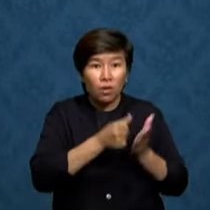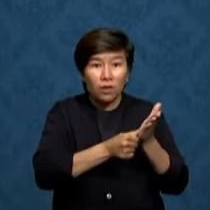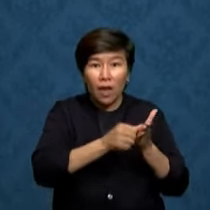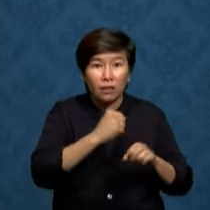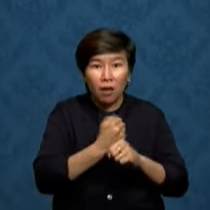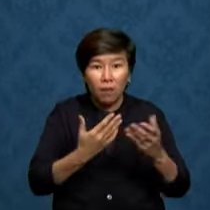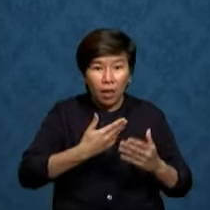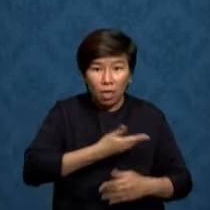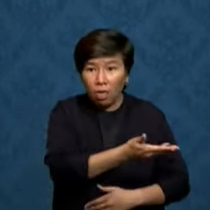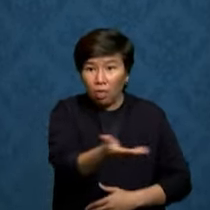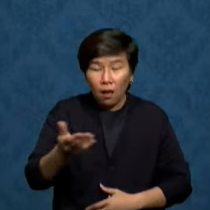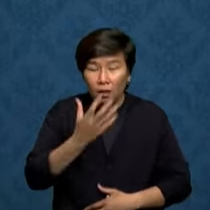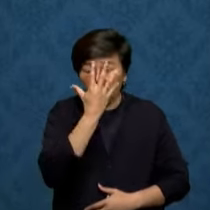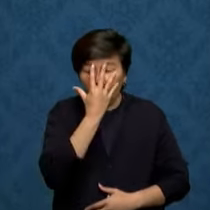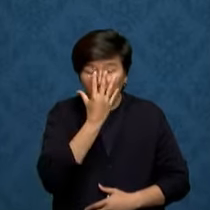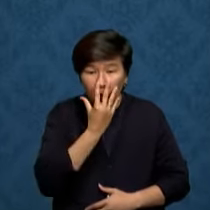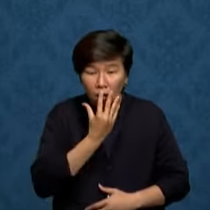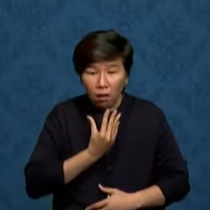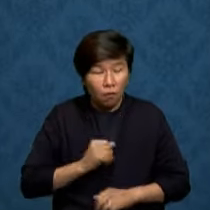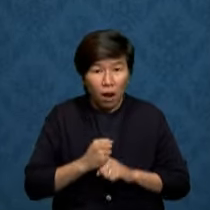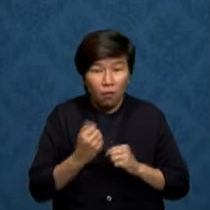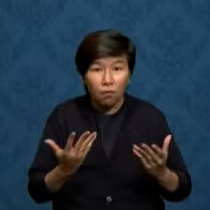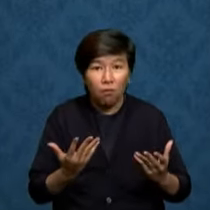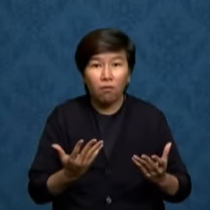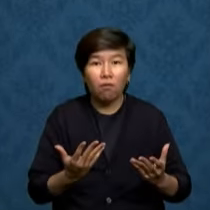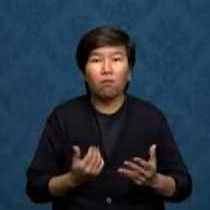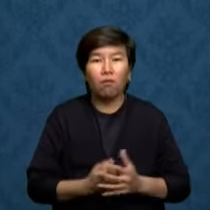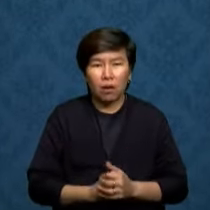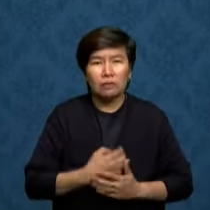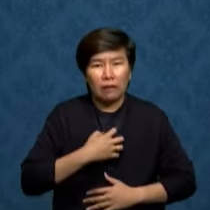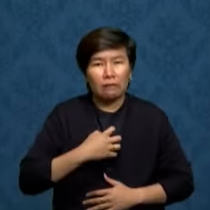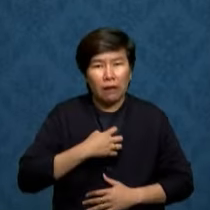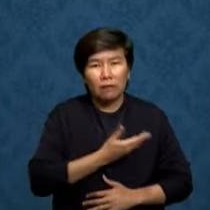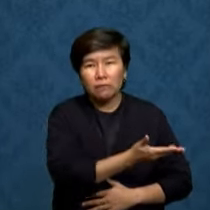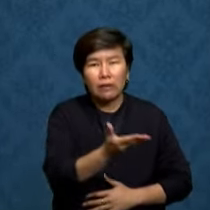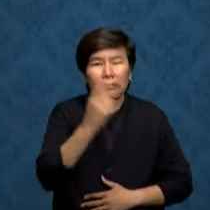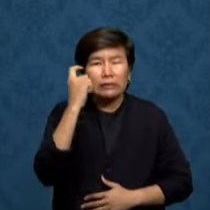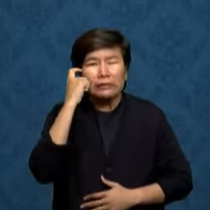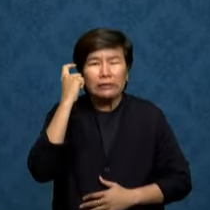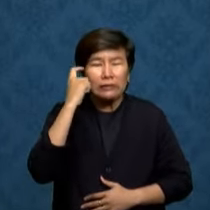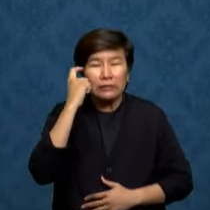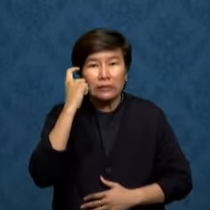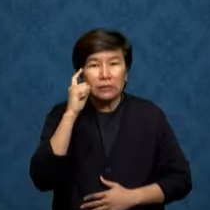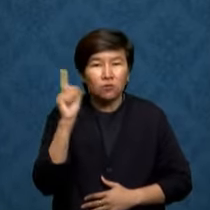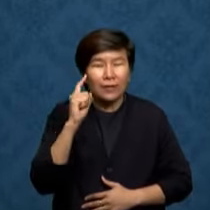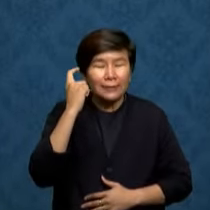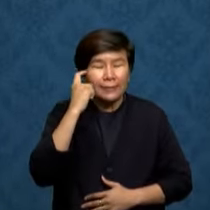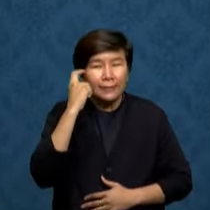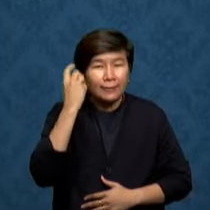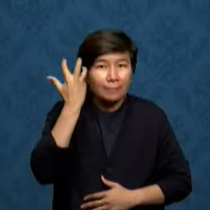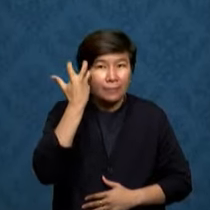เราจะซึมเศร้ากันหรือเปล่าท่านประธานเพราะฉะนั้นเนี่ยผมอยากจะให้ทุกฝ่ายเนี่ยได้ระลึกได้คำนึงถึงส่่วนนี้นะ